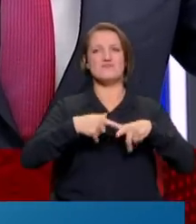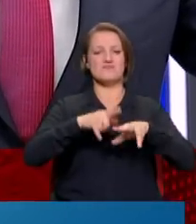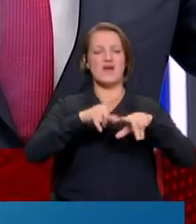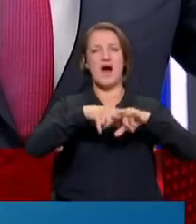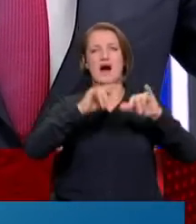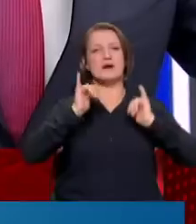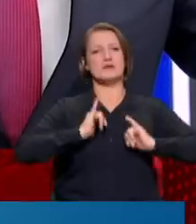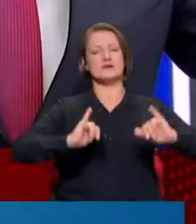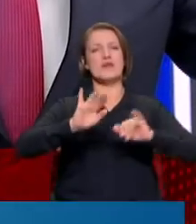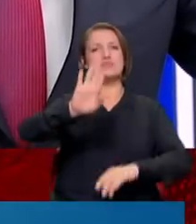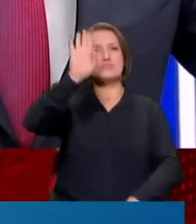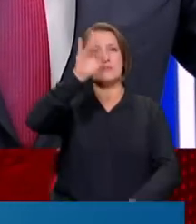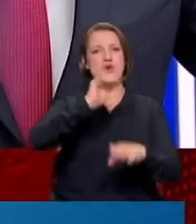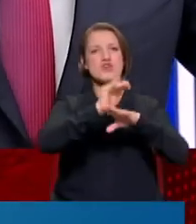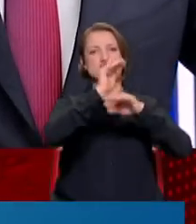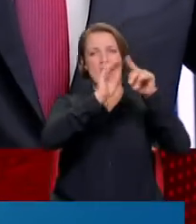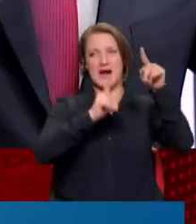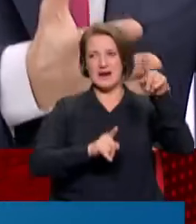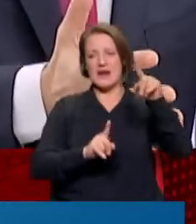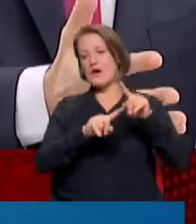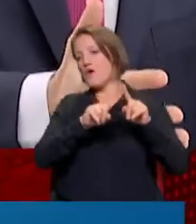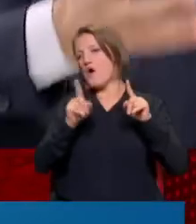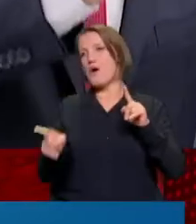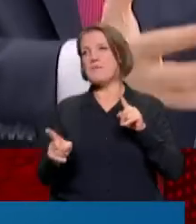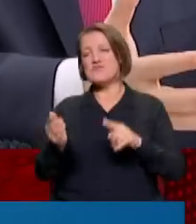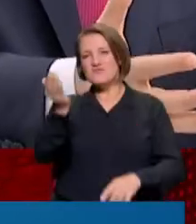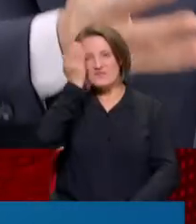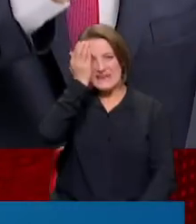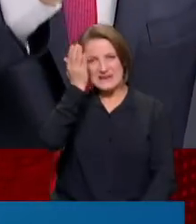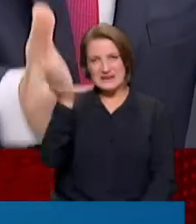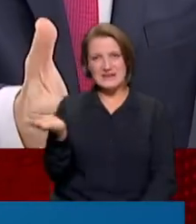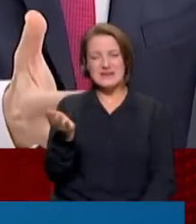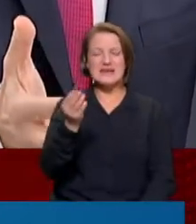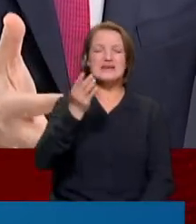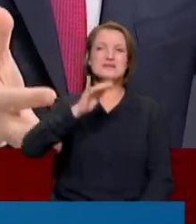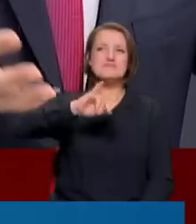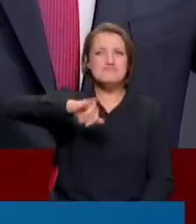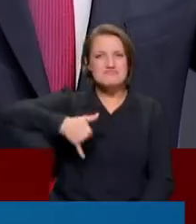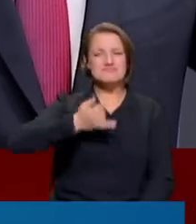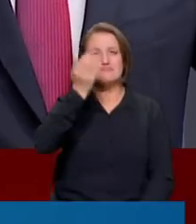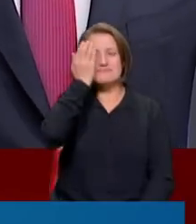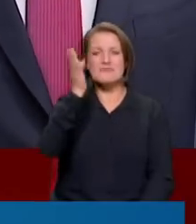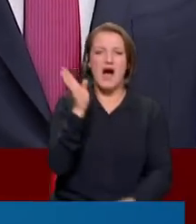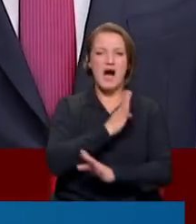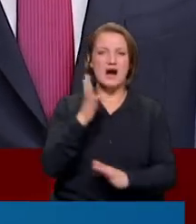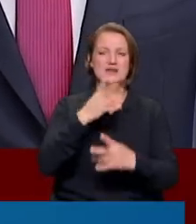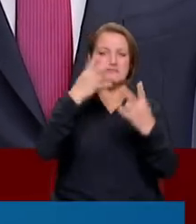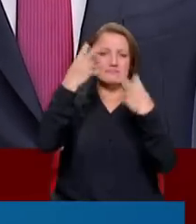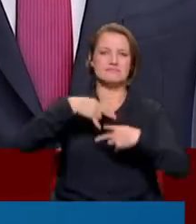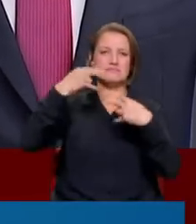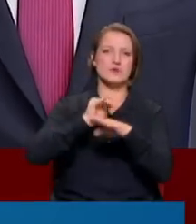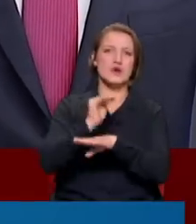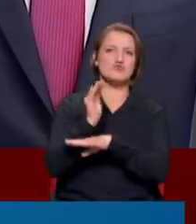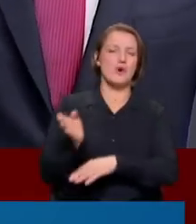mutluluğu demokrasi yaşarken diğeri fakirliği yoksulluğu acı ve Gözyaşını